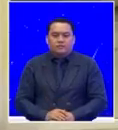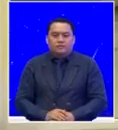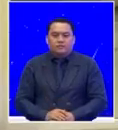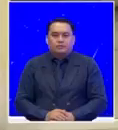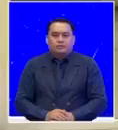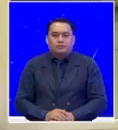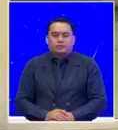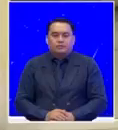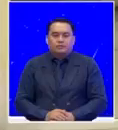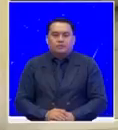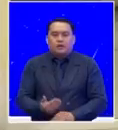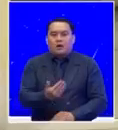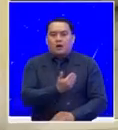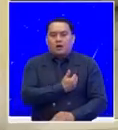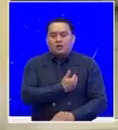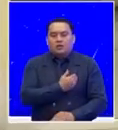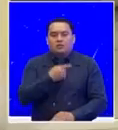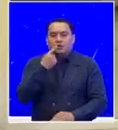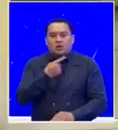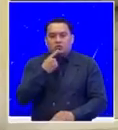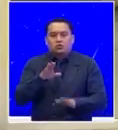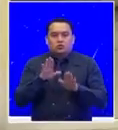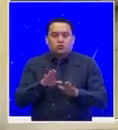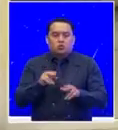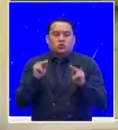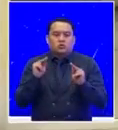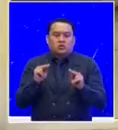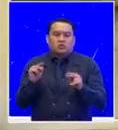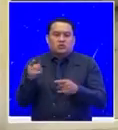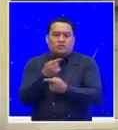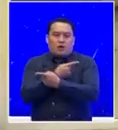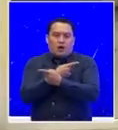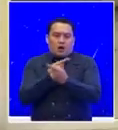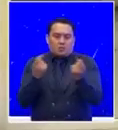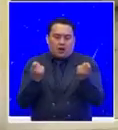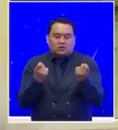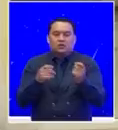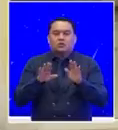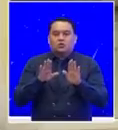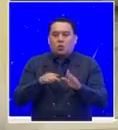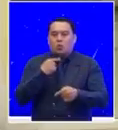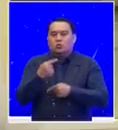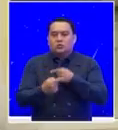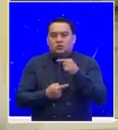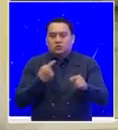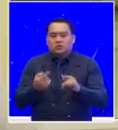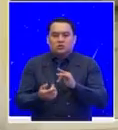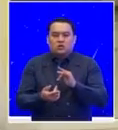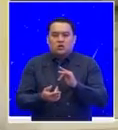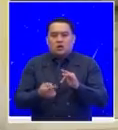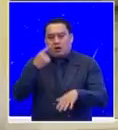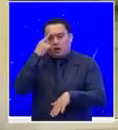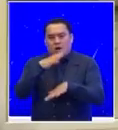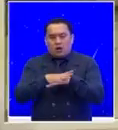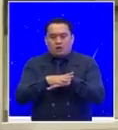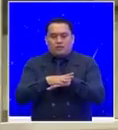попросить всех жителей Алматинской области верить только достоверной информации, которая распространяется через официальные аккаунты